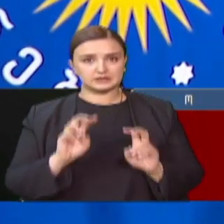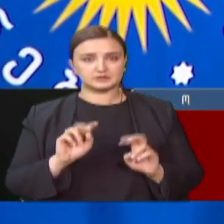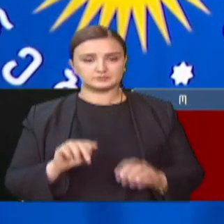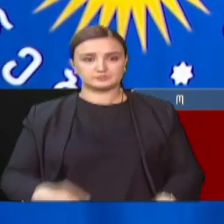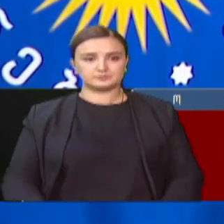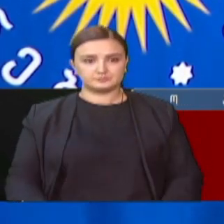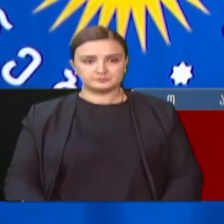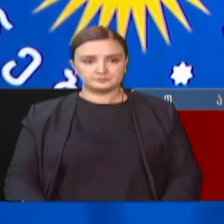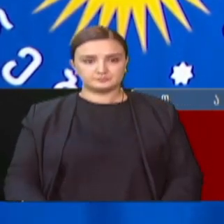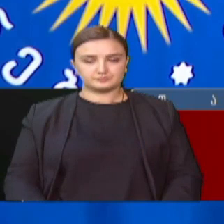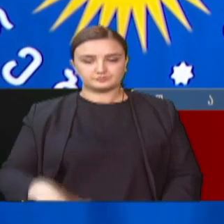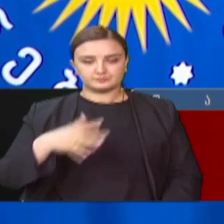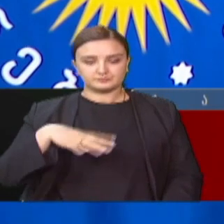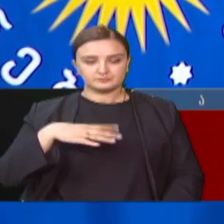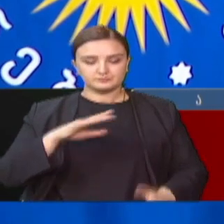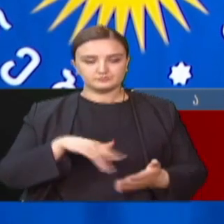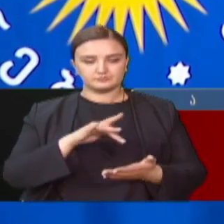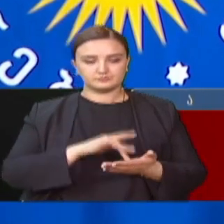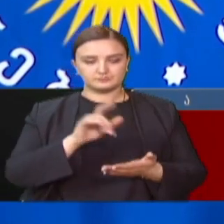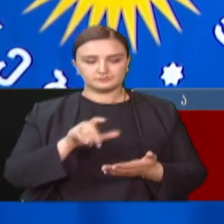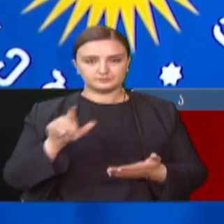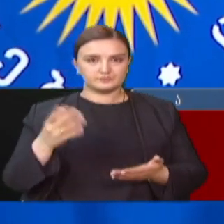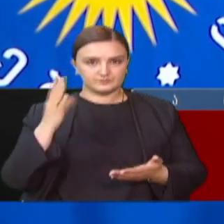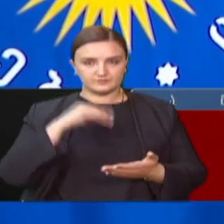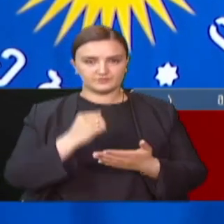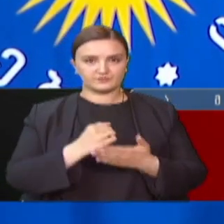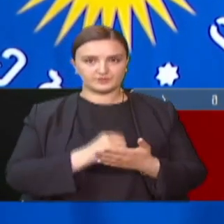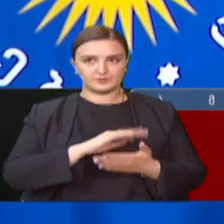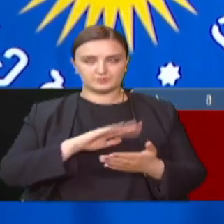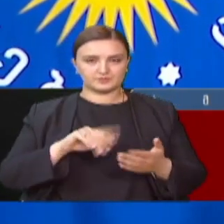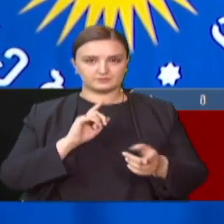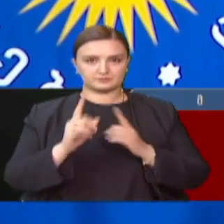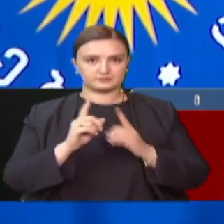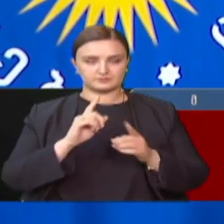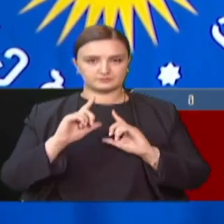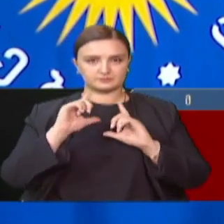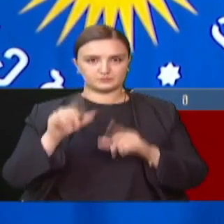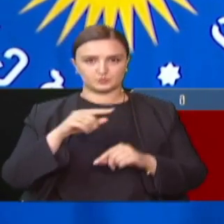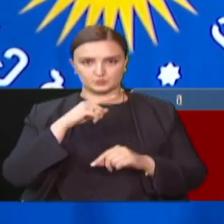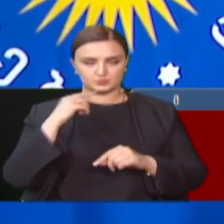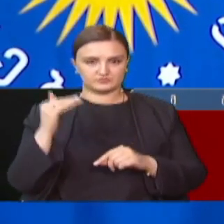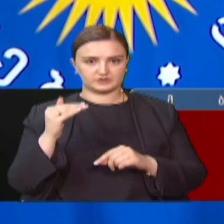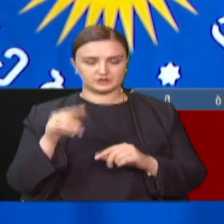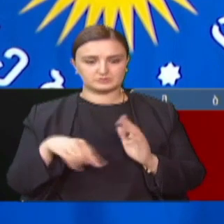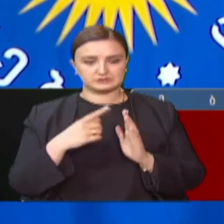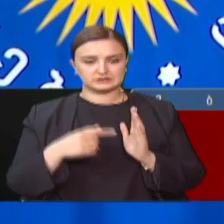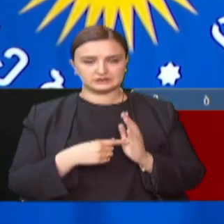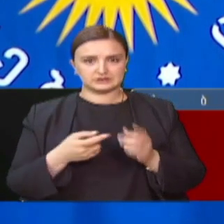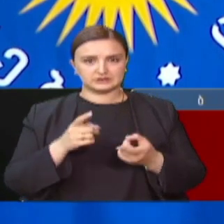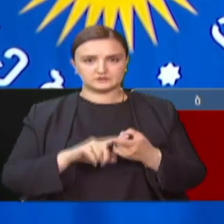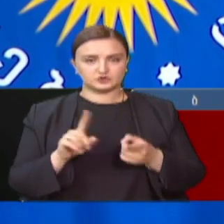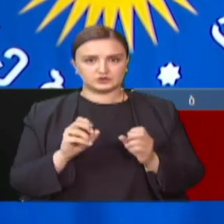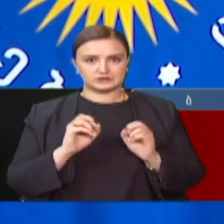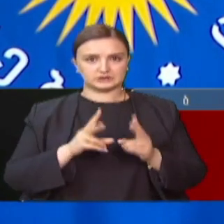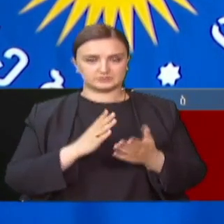რომ საქართველოს მოქალაქეებს შეეძლებათ უვიზოდ გადაადგილება რუსეთის ფედერაციაში. არ ვიცი ამ საკითხთან მიმართებაში რა საფრთხე უნდა